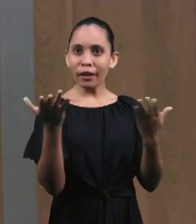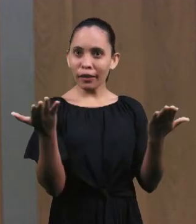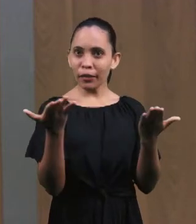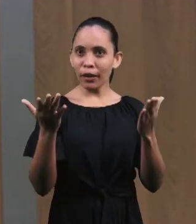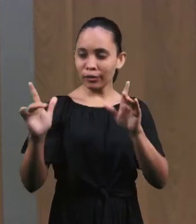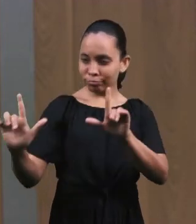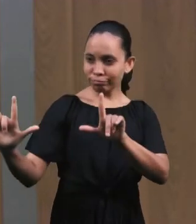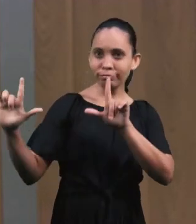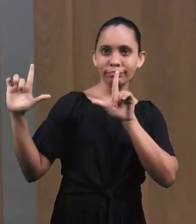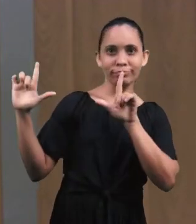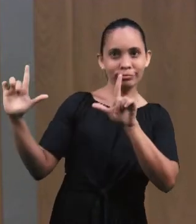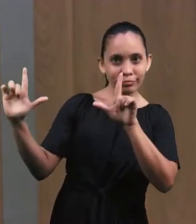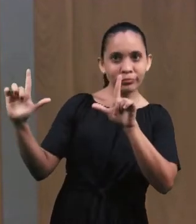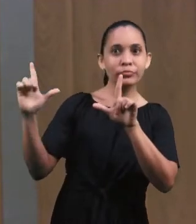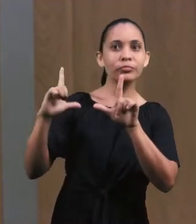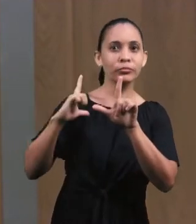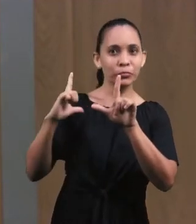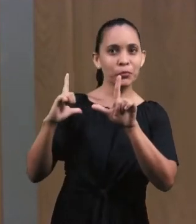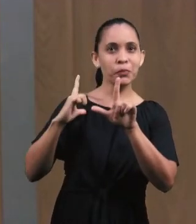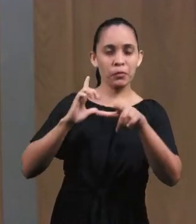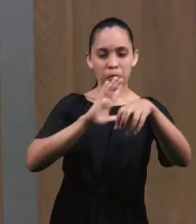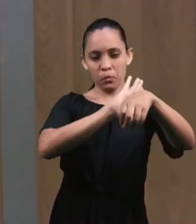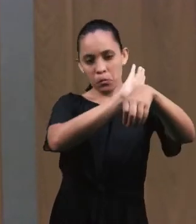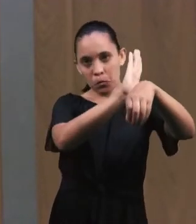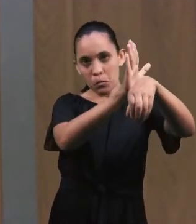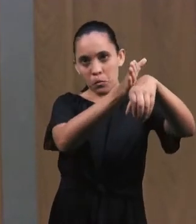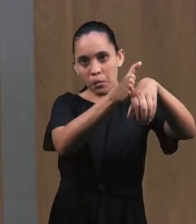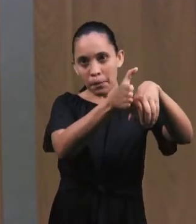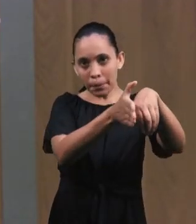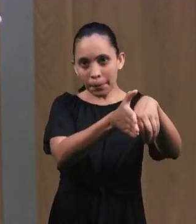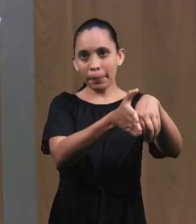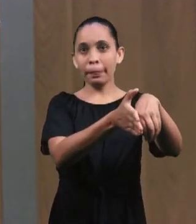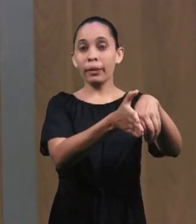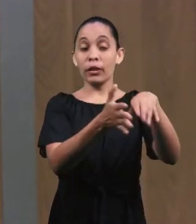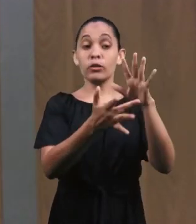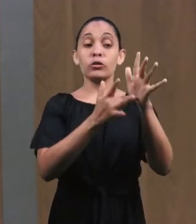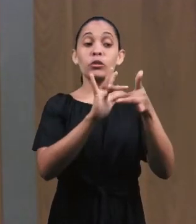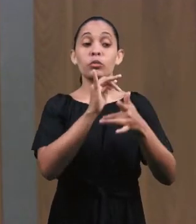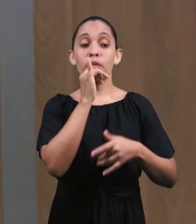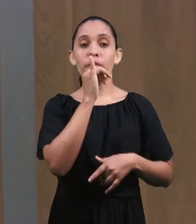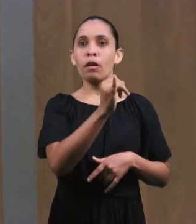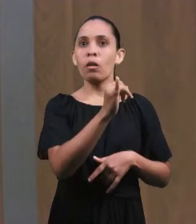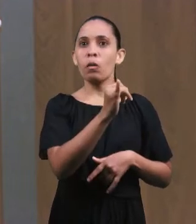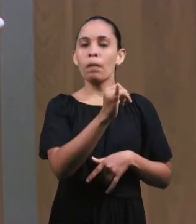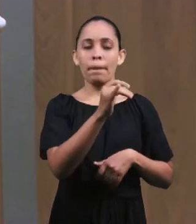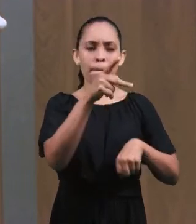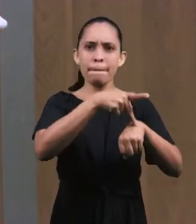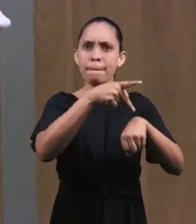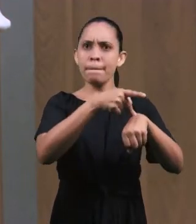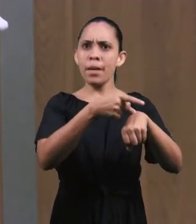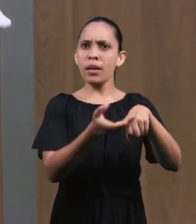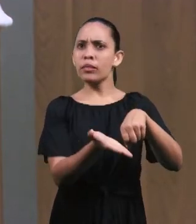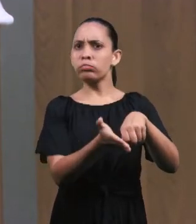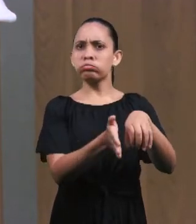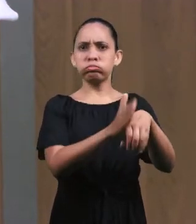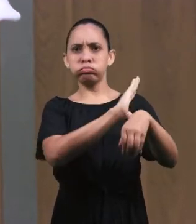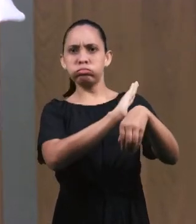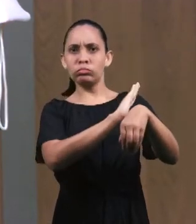pierre, regardez, une pierre qui cachait l'endroit. Jésus a dit, enlevez la pierre. Nous allons voir